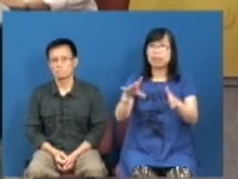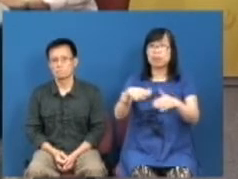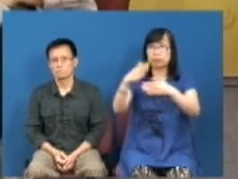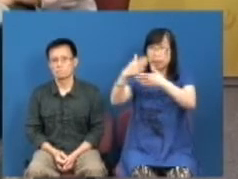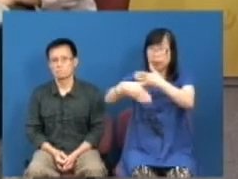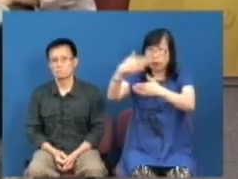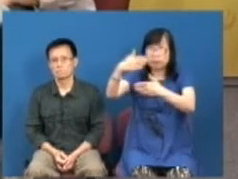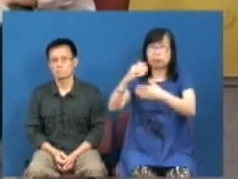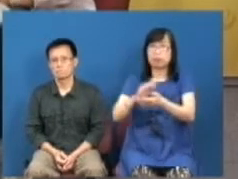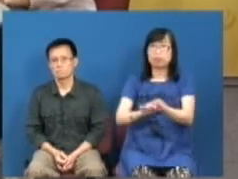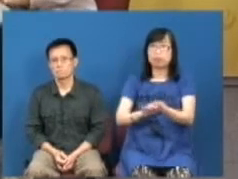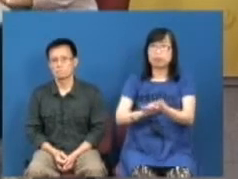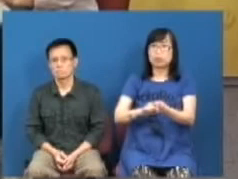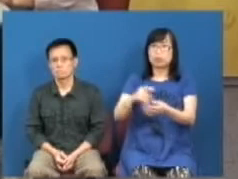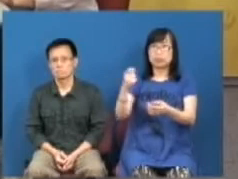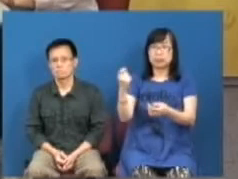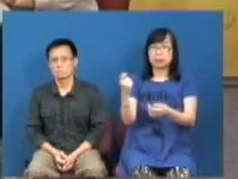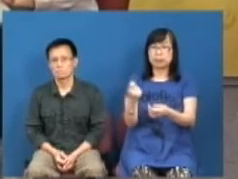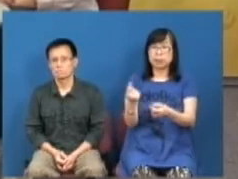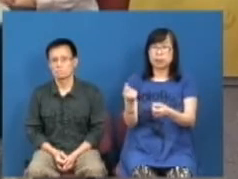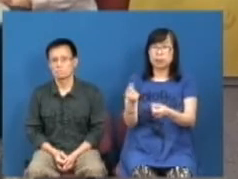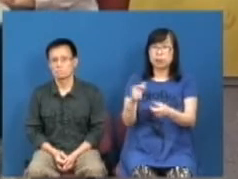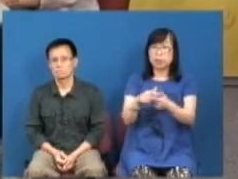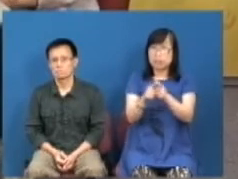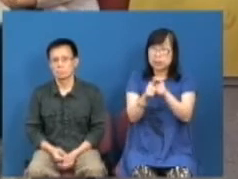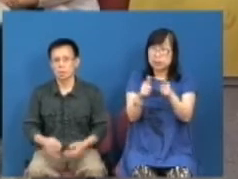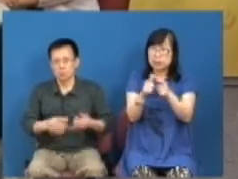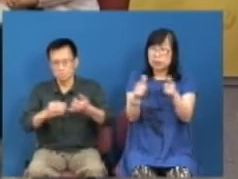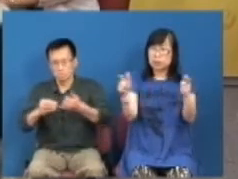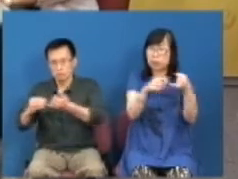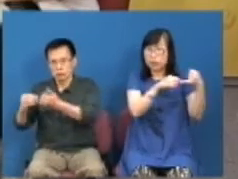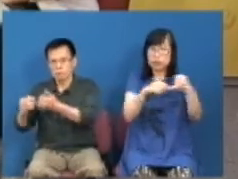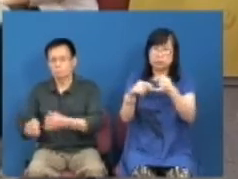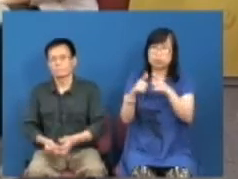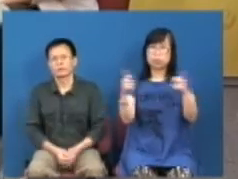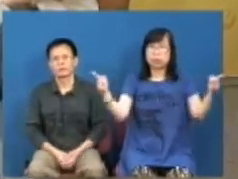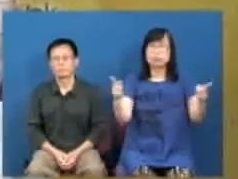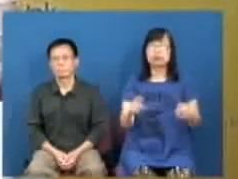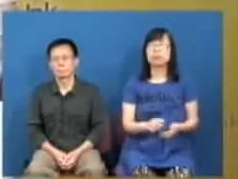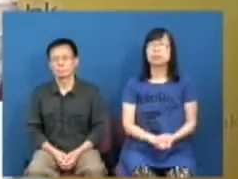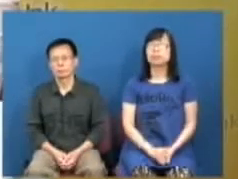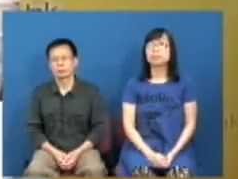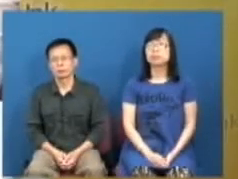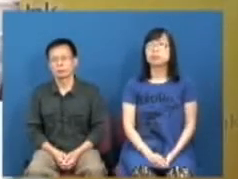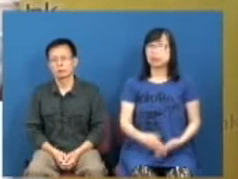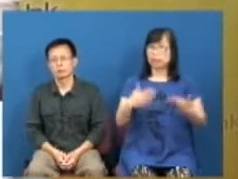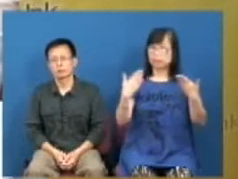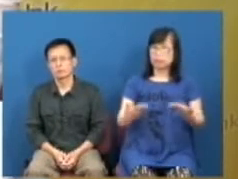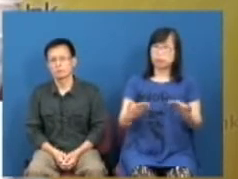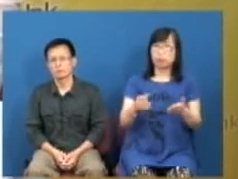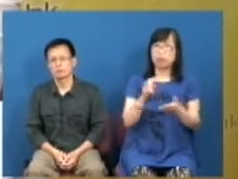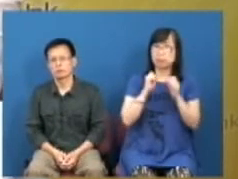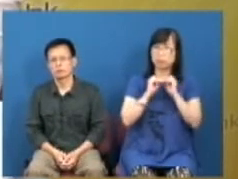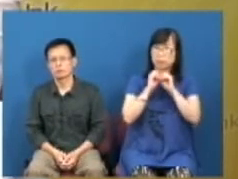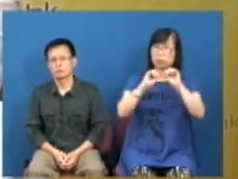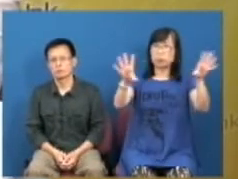牆嗰個壽命裏邊咧，更加可以即係延長。係啊，呢樣嘢我諗呢方面都好值得推動